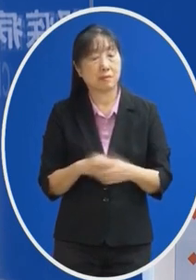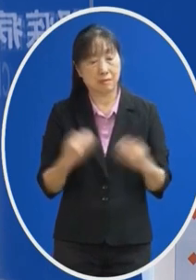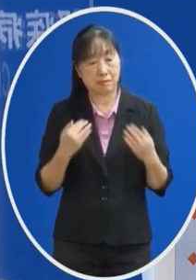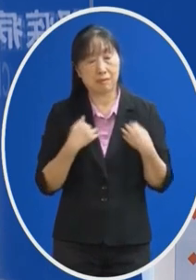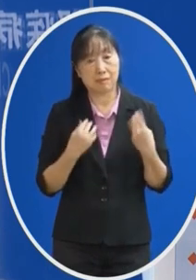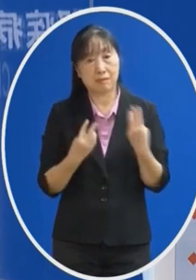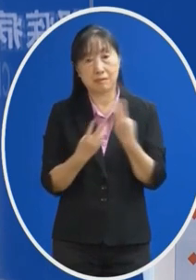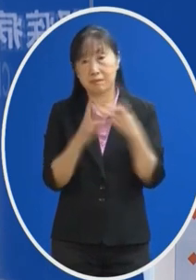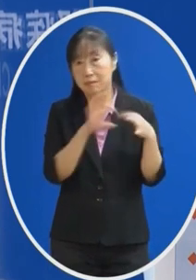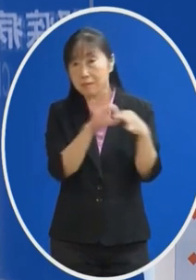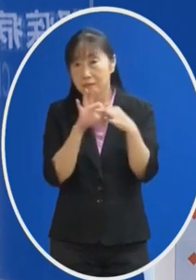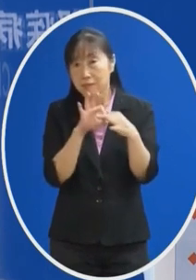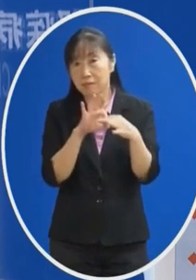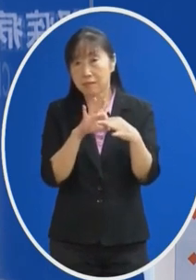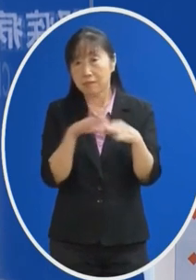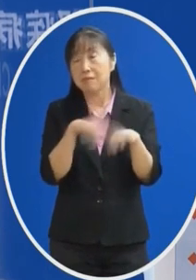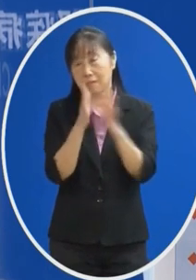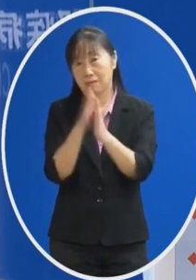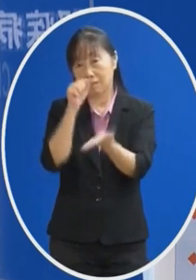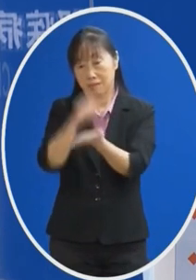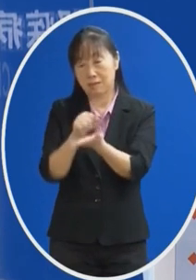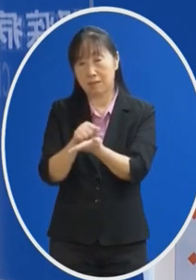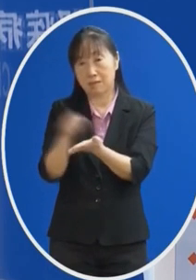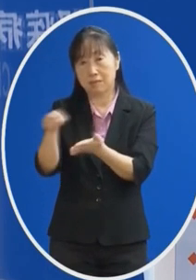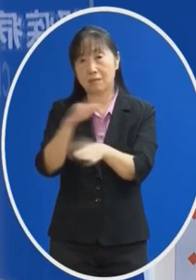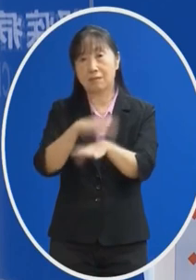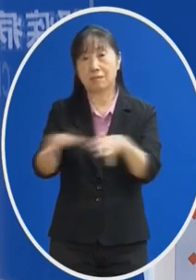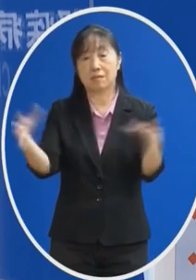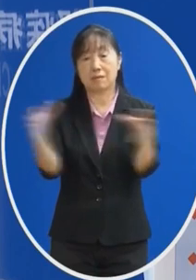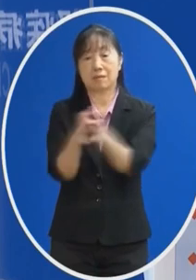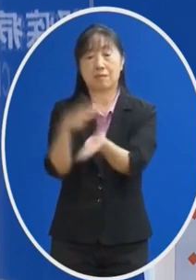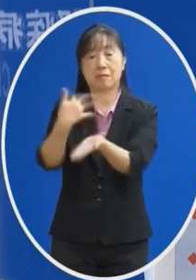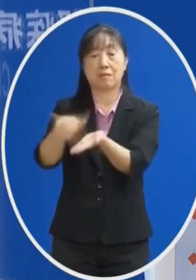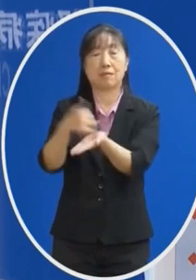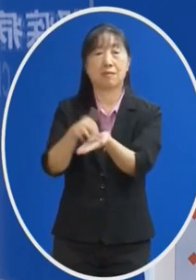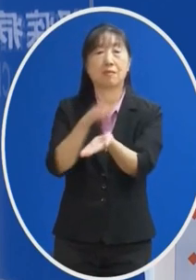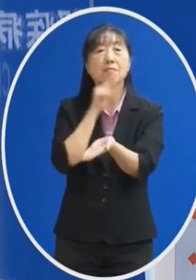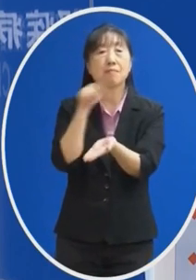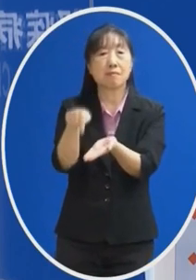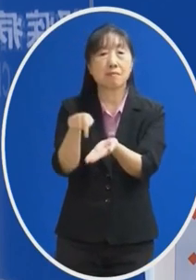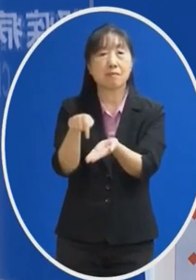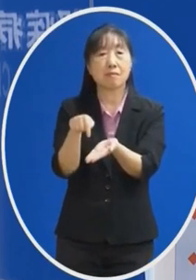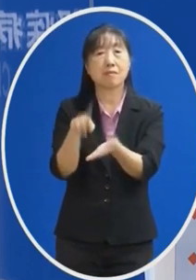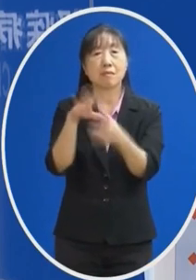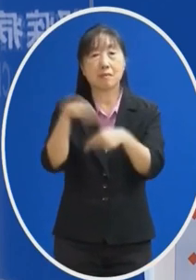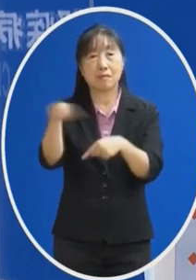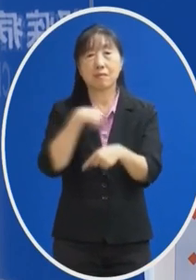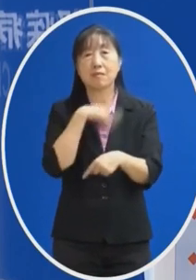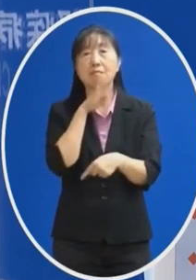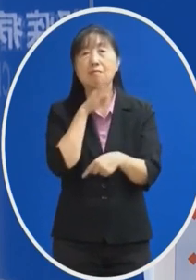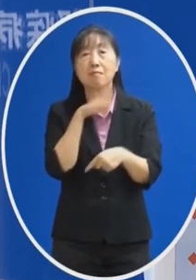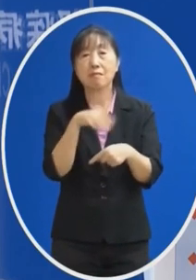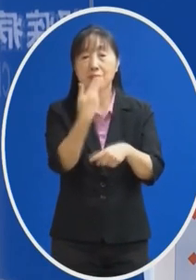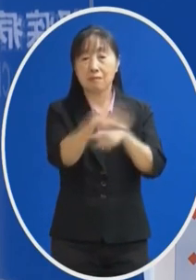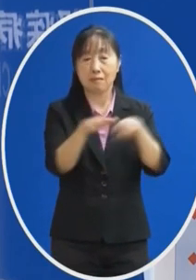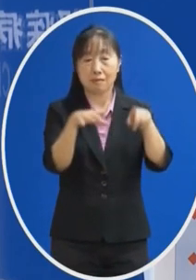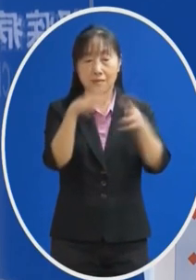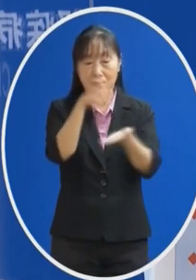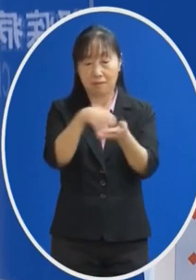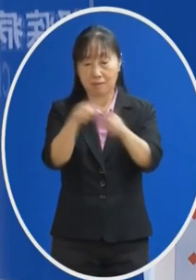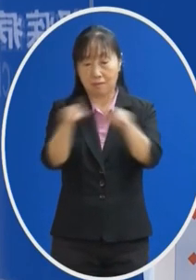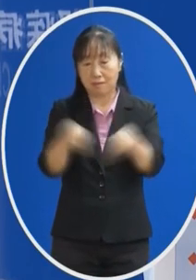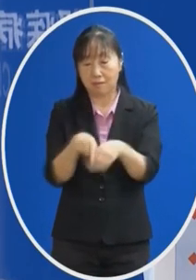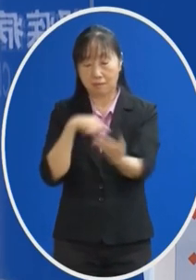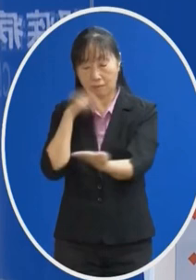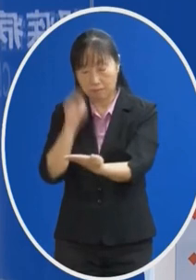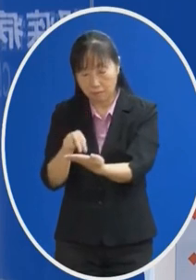肺炎相关的等等，他们就会一起一并做统计，这个是看死亡证明书。那指